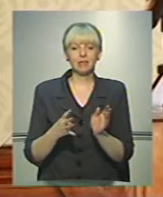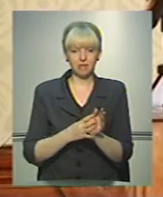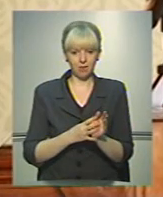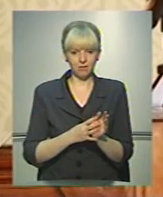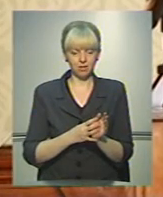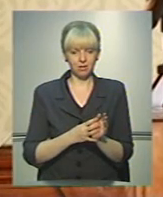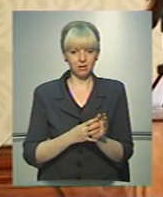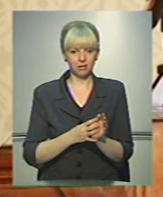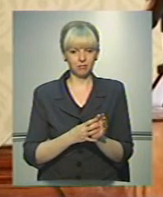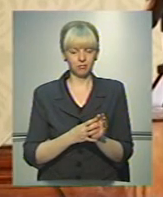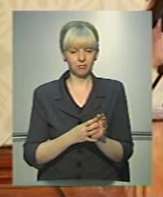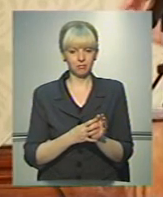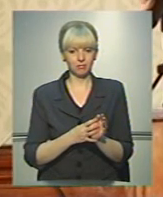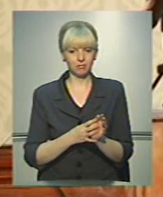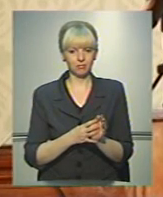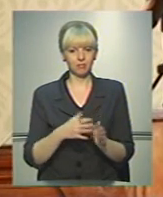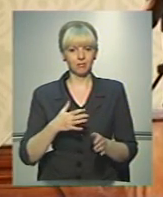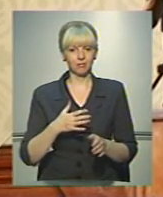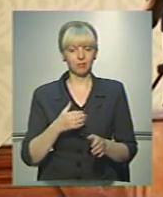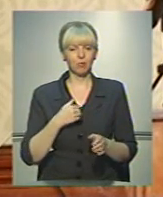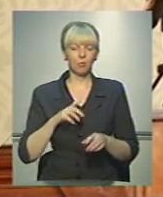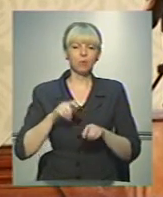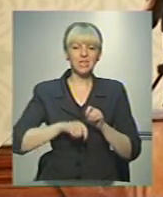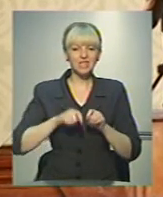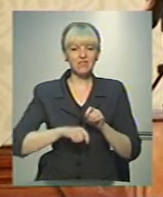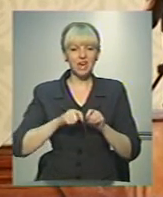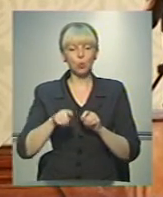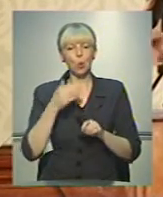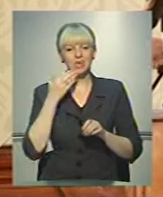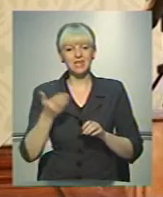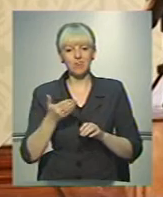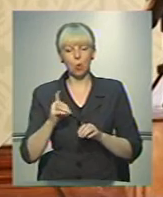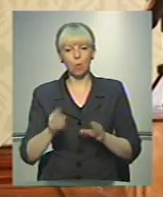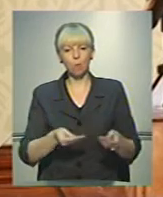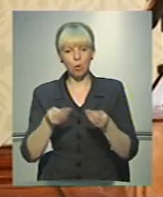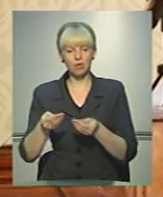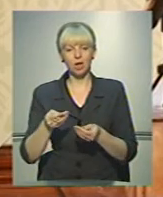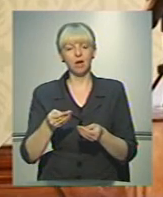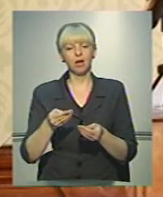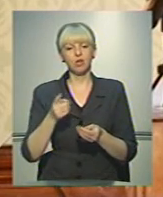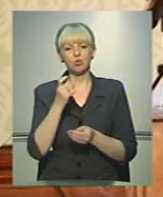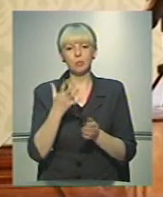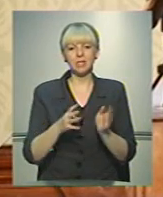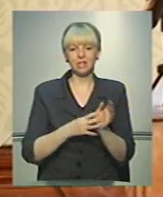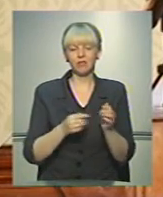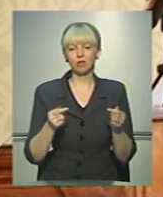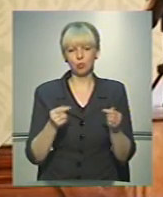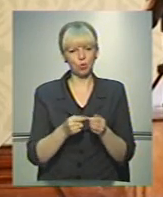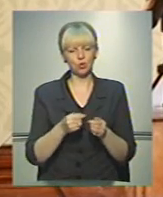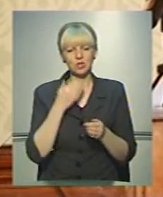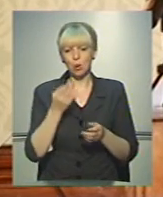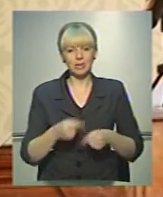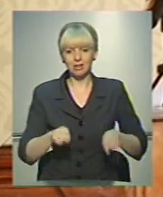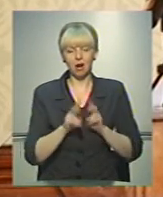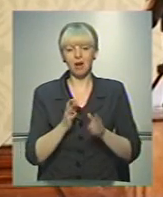159 на наш, бо ми потім звіряємося з тим, з тою звітністю, яку вони подають. 159 точно звітують не так,